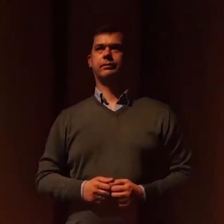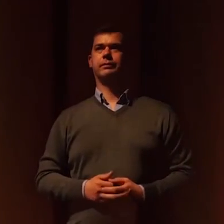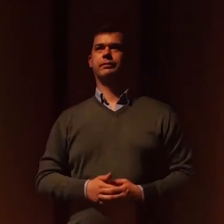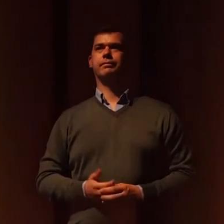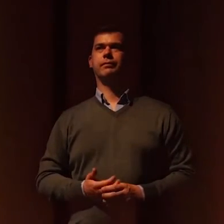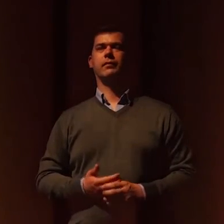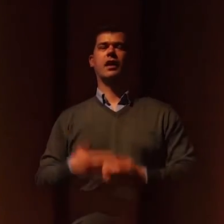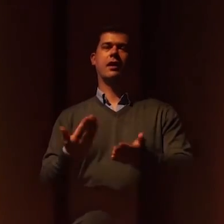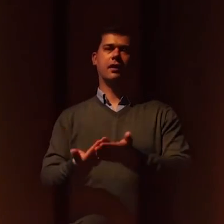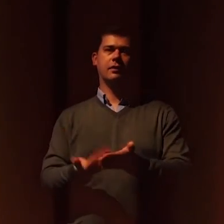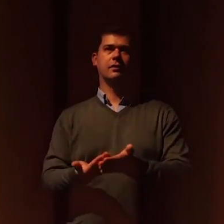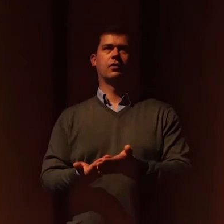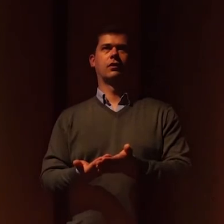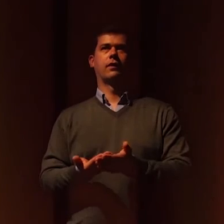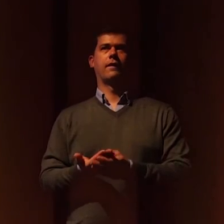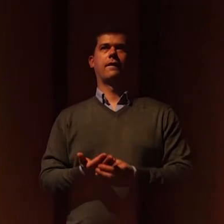prowadzić